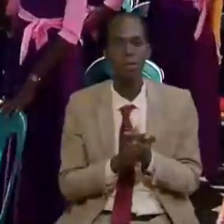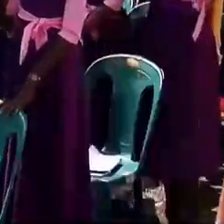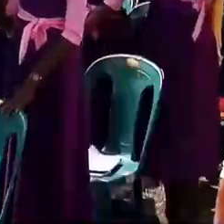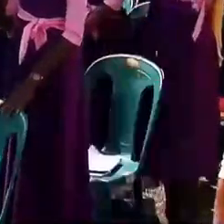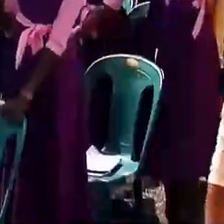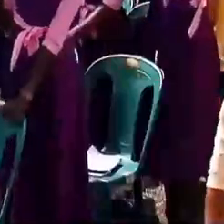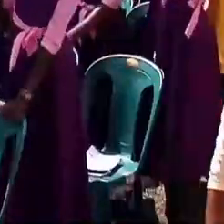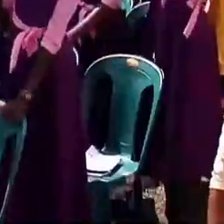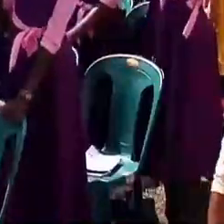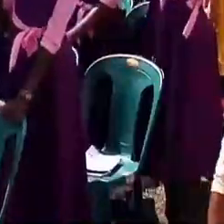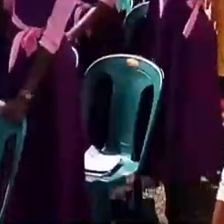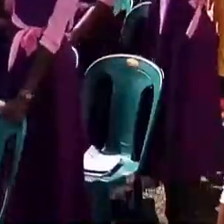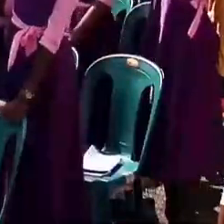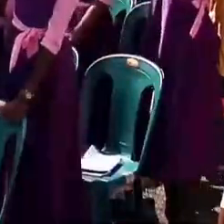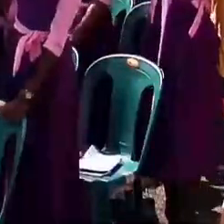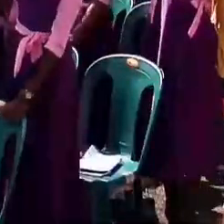miracle dans ta vie.